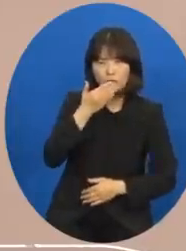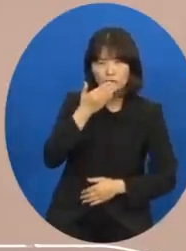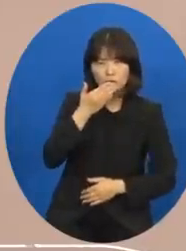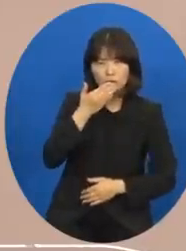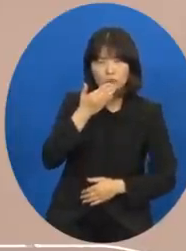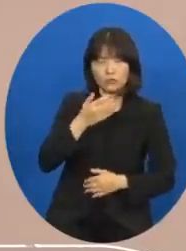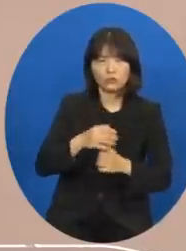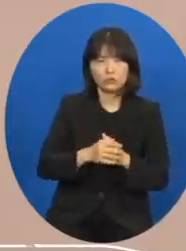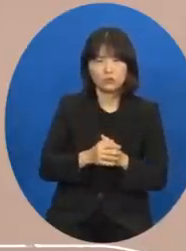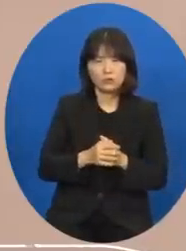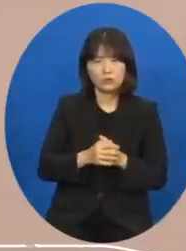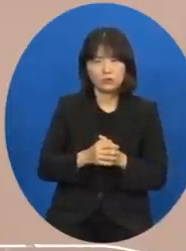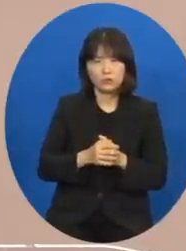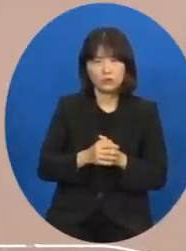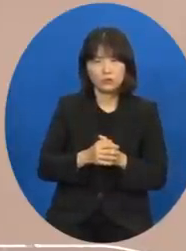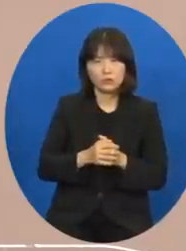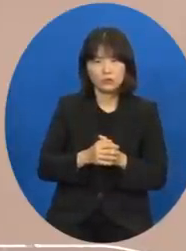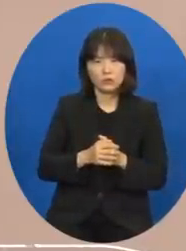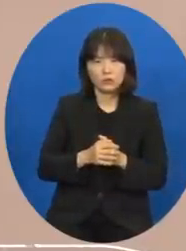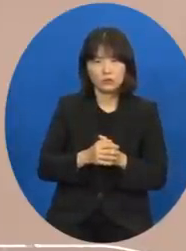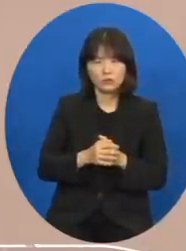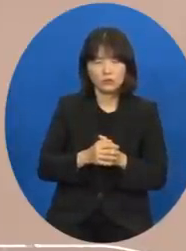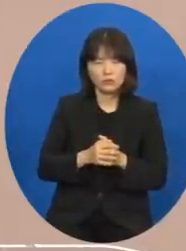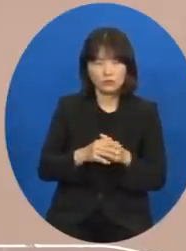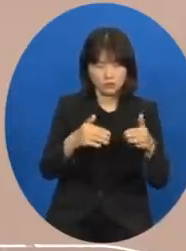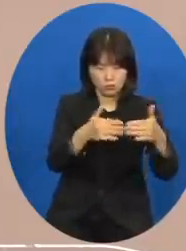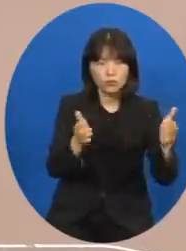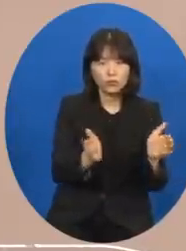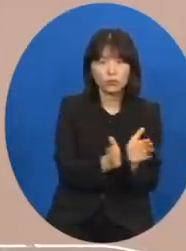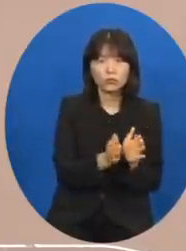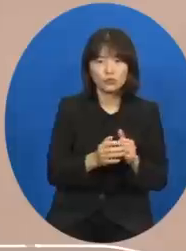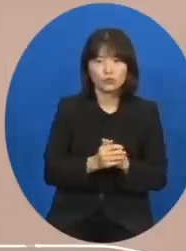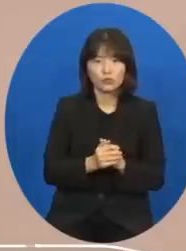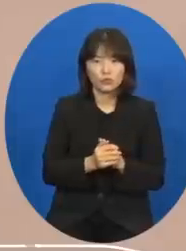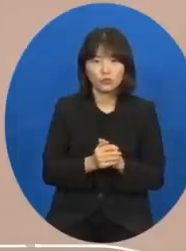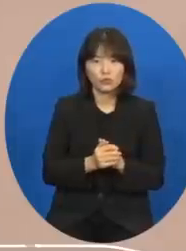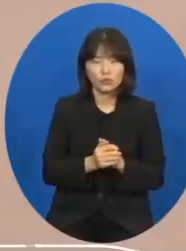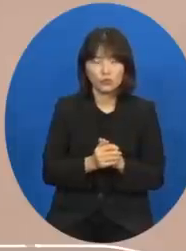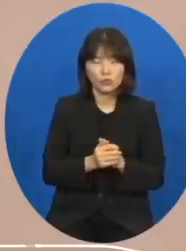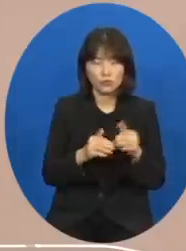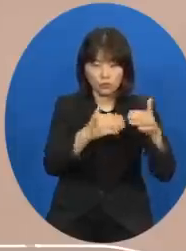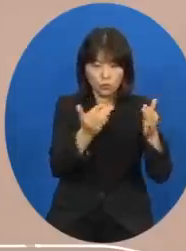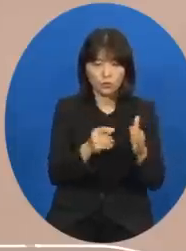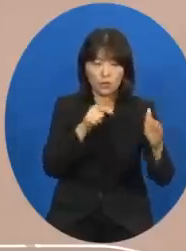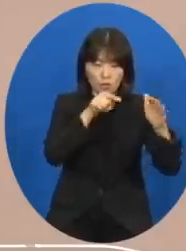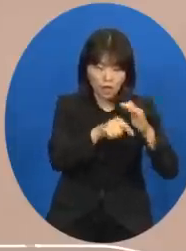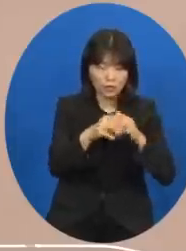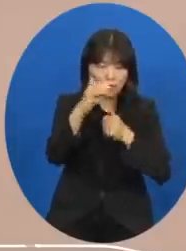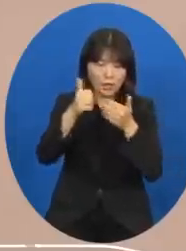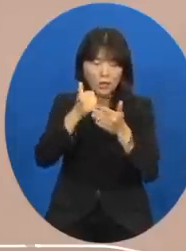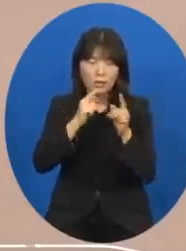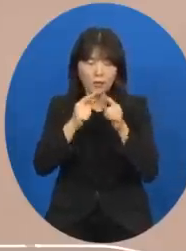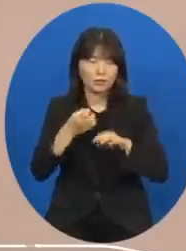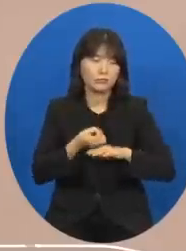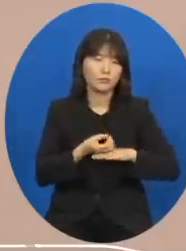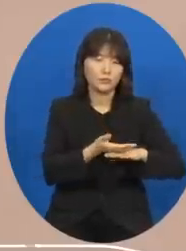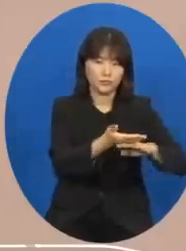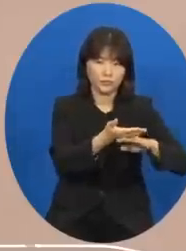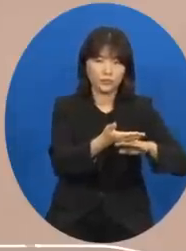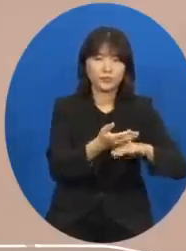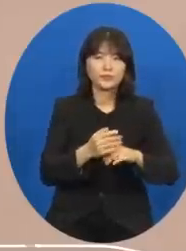그런 식인 습관이 있는 부족들입니다. 근데 그들에게 가서 하나님의 말씀을 전해준